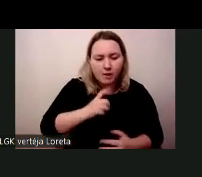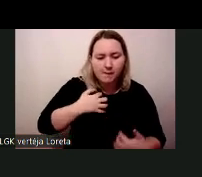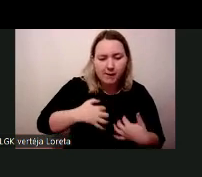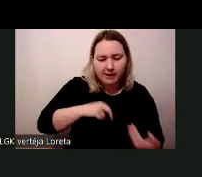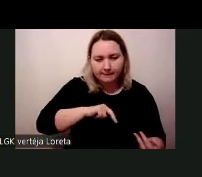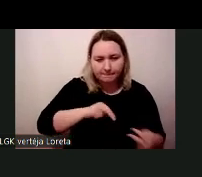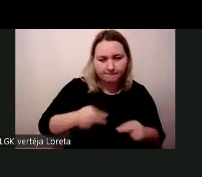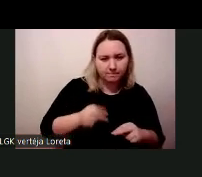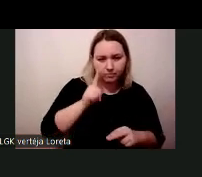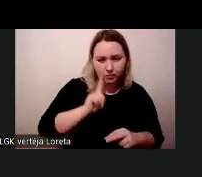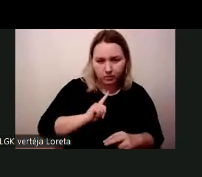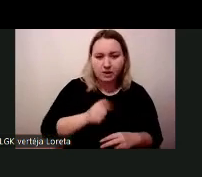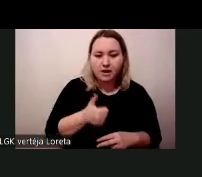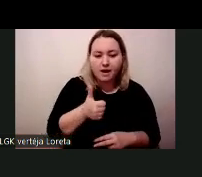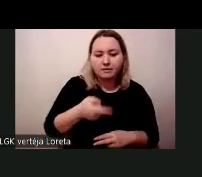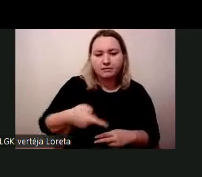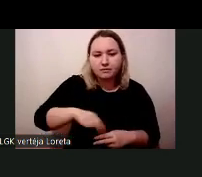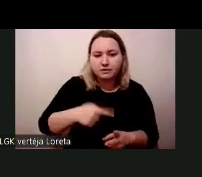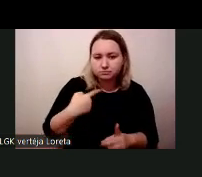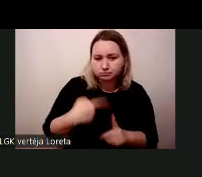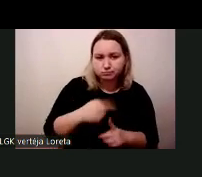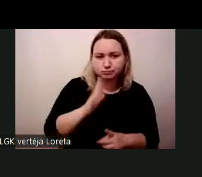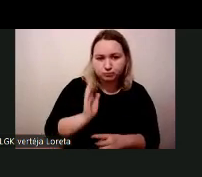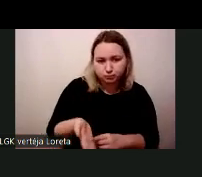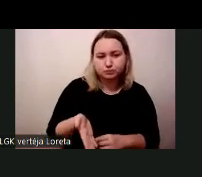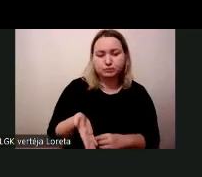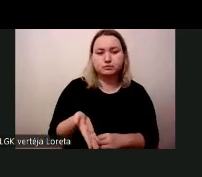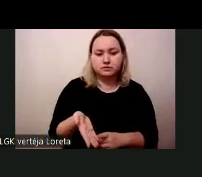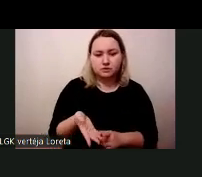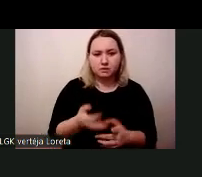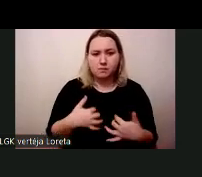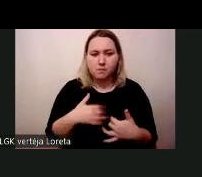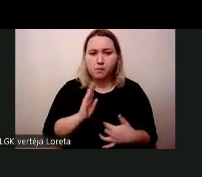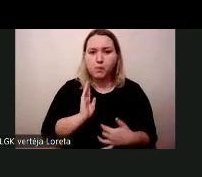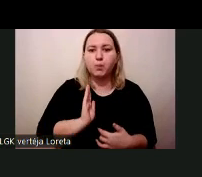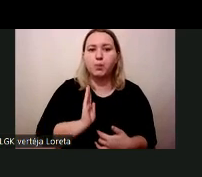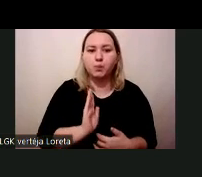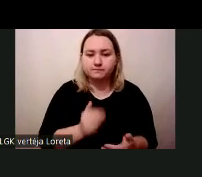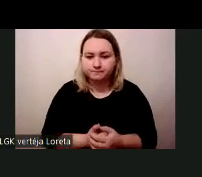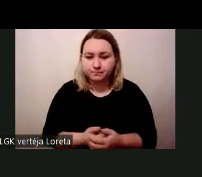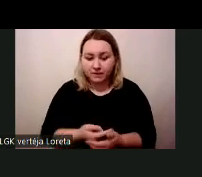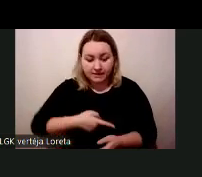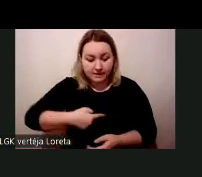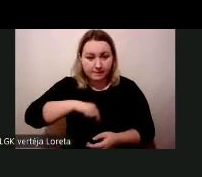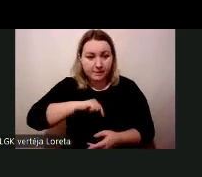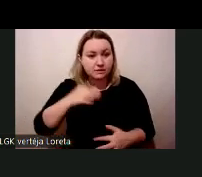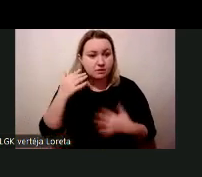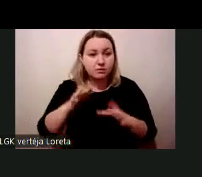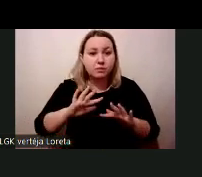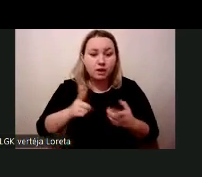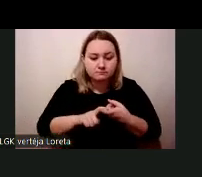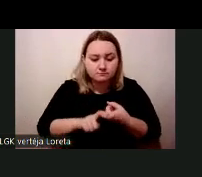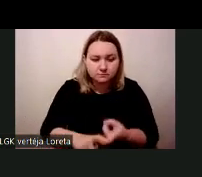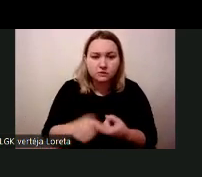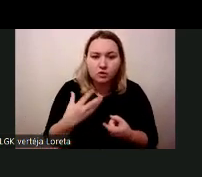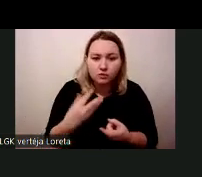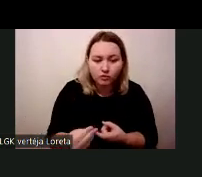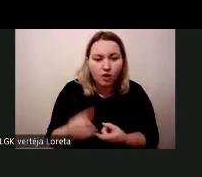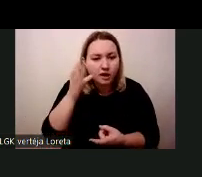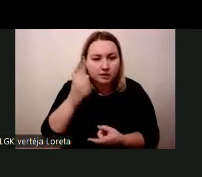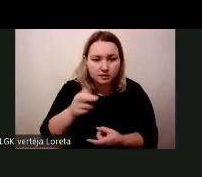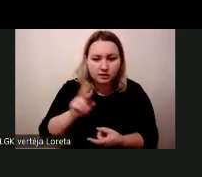kad jie būtų teigiami ir greiti. Mes galvojame, kad to poveikis jų akademiniam rezultatam iš